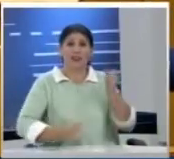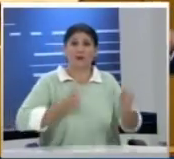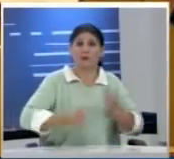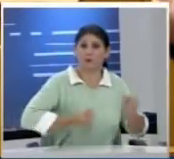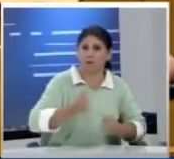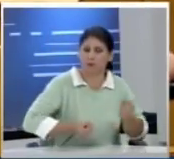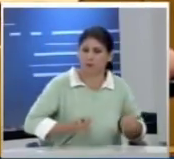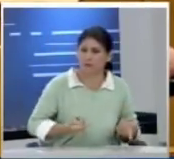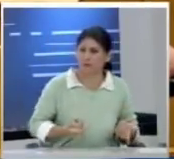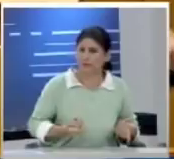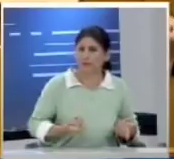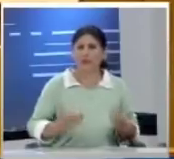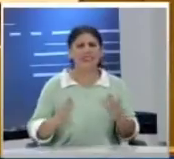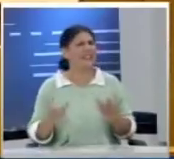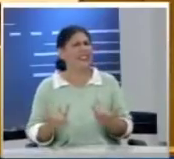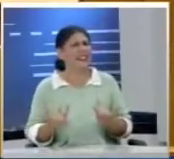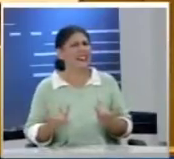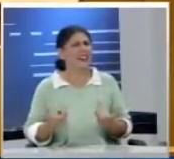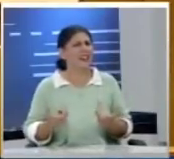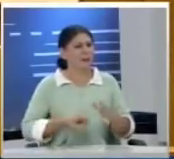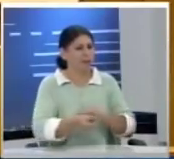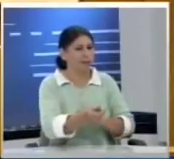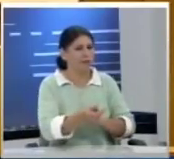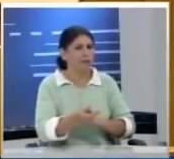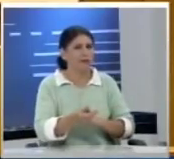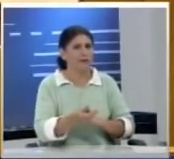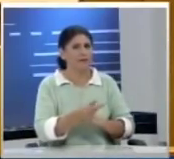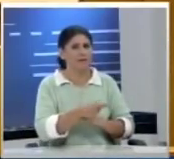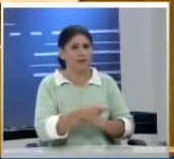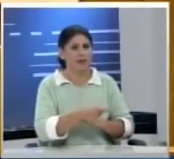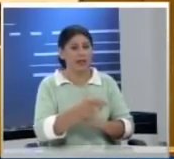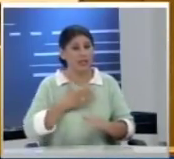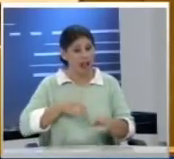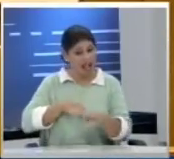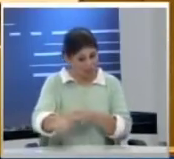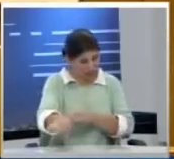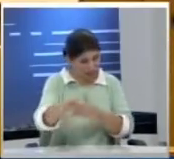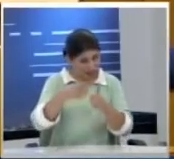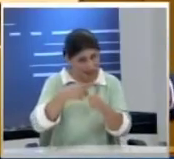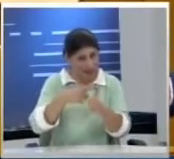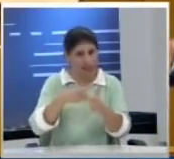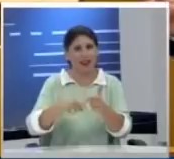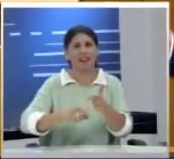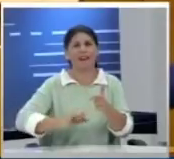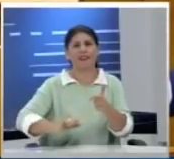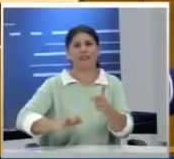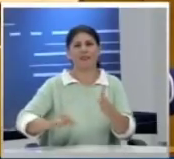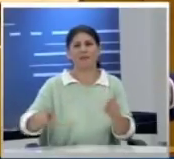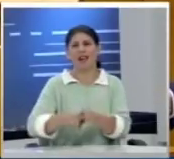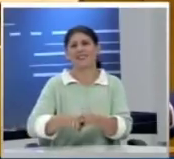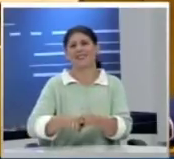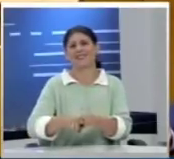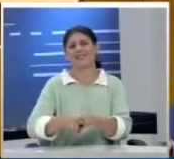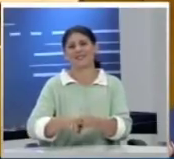πόδια. Γιατί όπως αποδεικνύεται, είναι και ρεβασιστές, αλλά και δειλοί ταυτόχρονα.